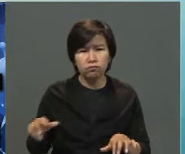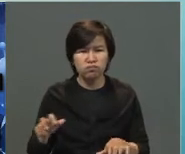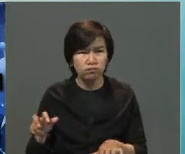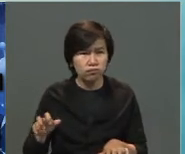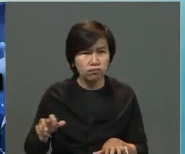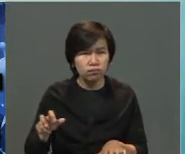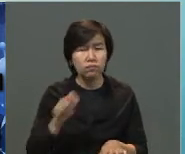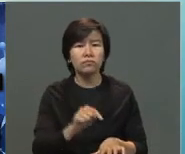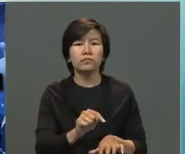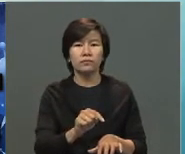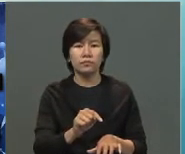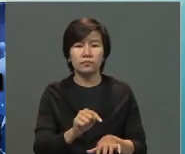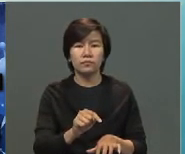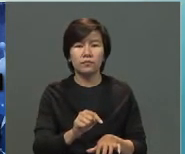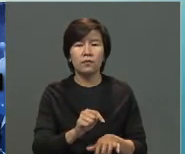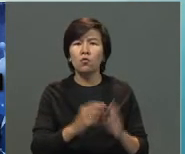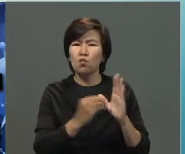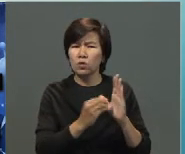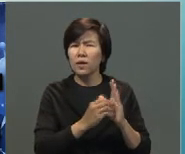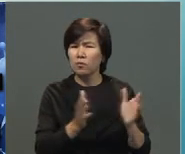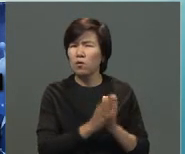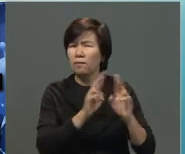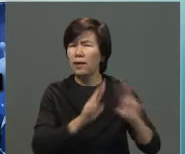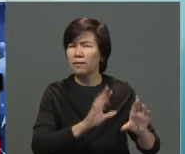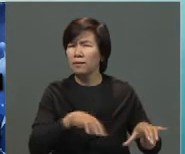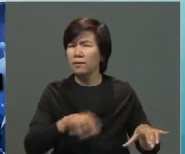อันนี้ก็จะเปิดนั้นท่านก็ต้องเตรียมความพร้อมตรงนี้ด้วยส่วนเรื่องถัดไปครับคือร้านเกมและอินเตอร์เน็ตนะครับตอนนี้ร้านเกย์ในกทมมาจาก2,000ต่างจังหวัดอีก 2